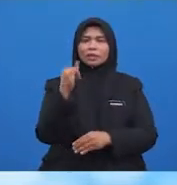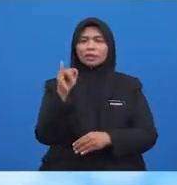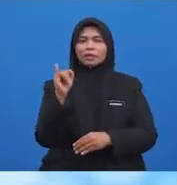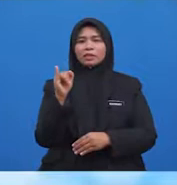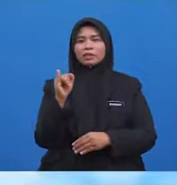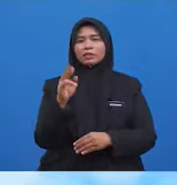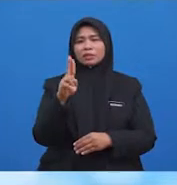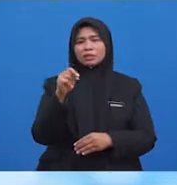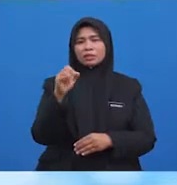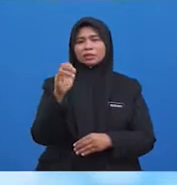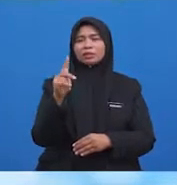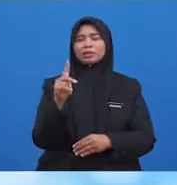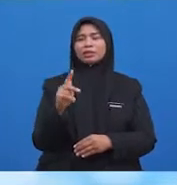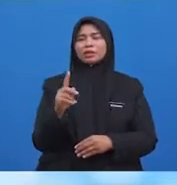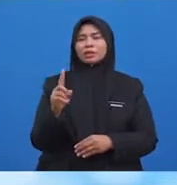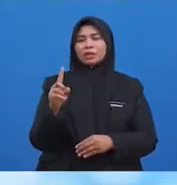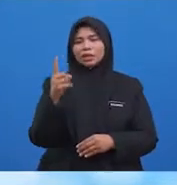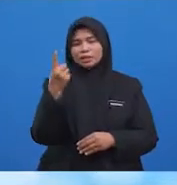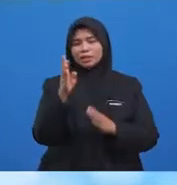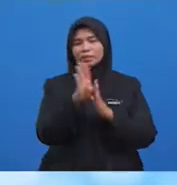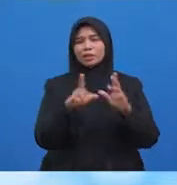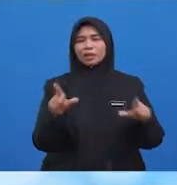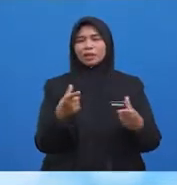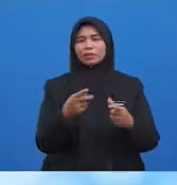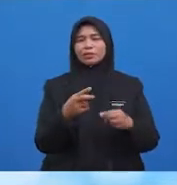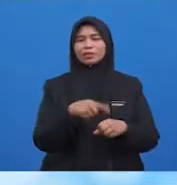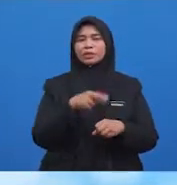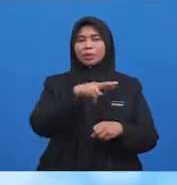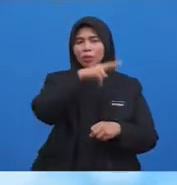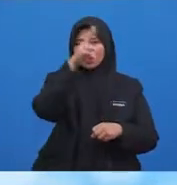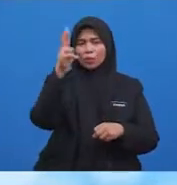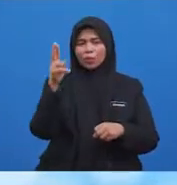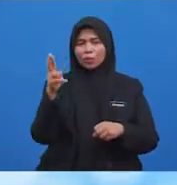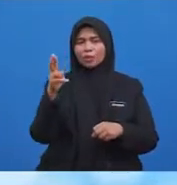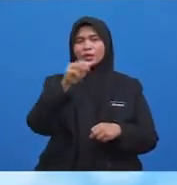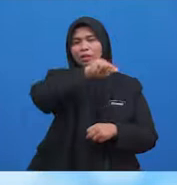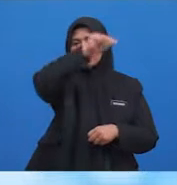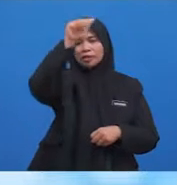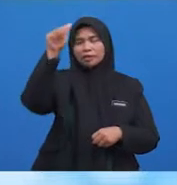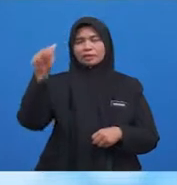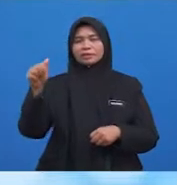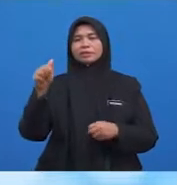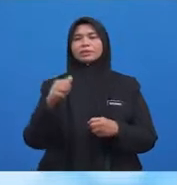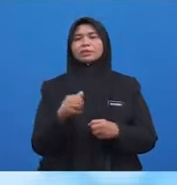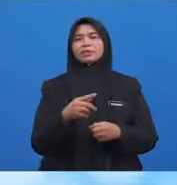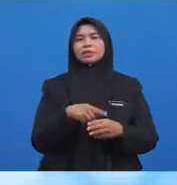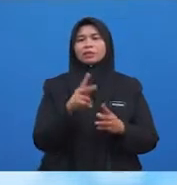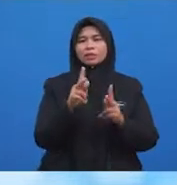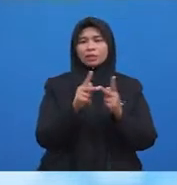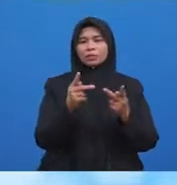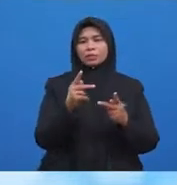uniknya Aurora hanya berlaku di ruang angkasa di sekitar kutub